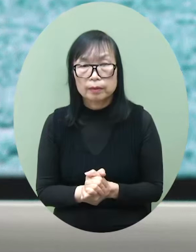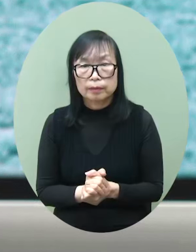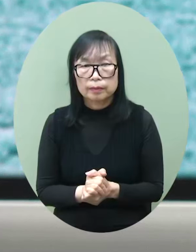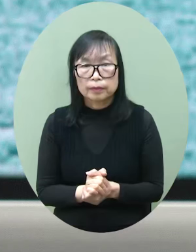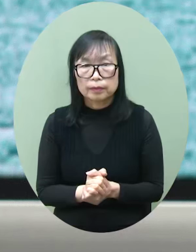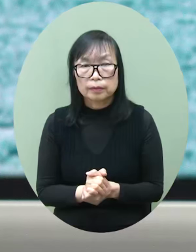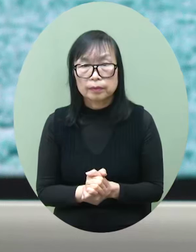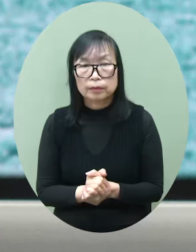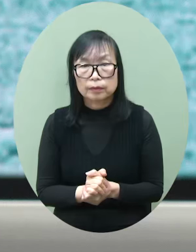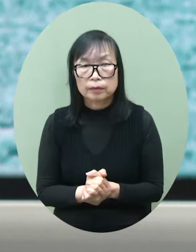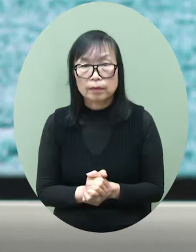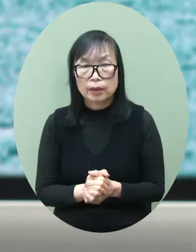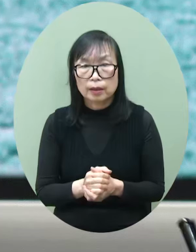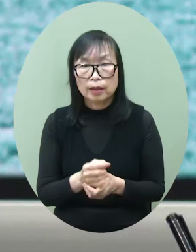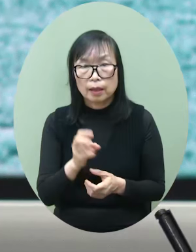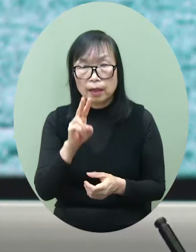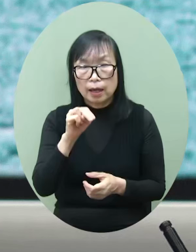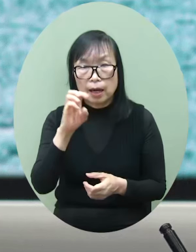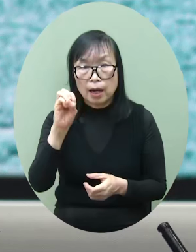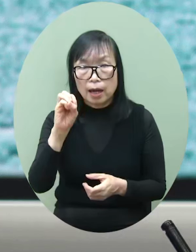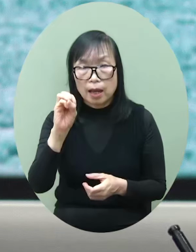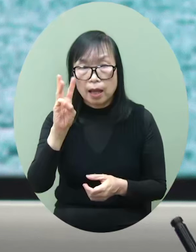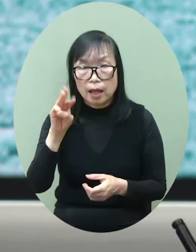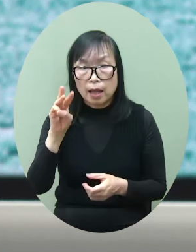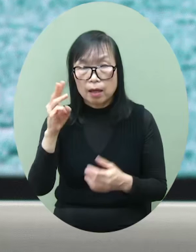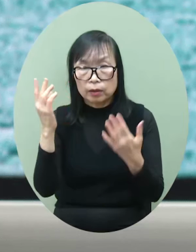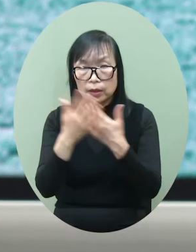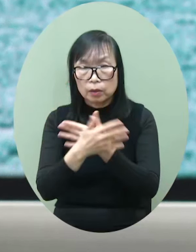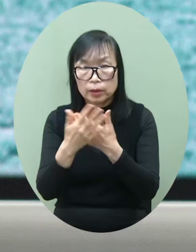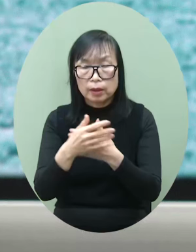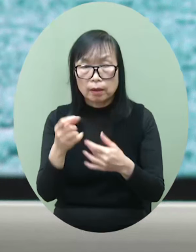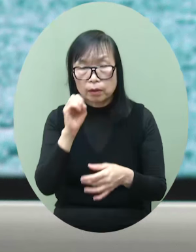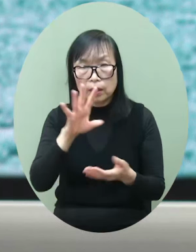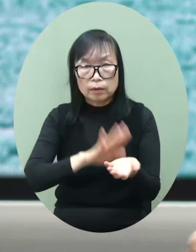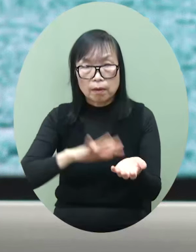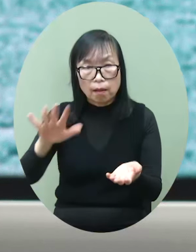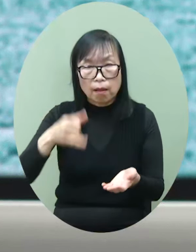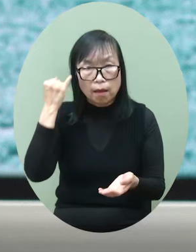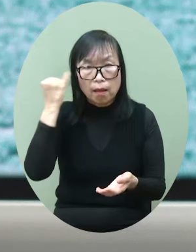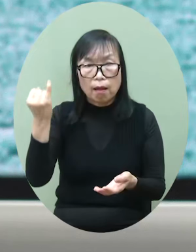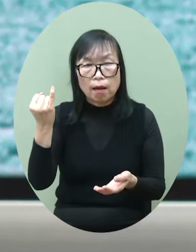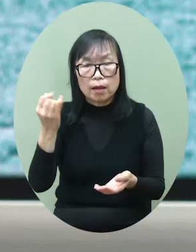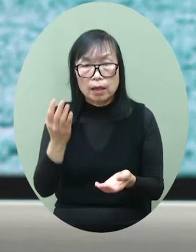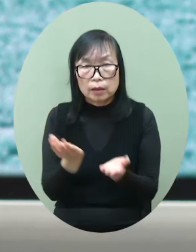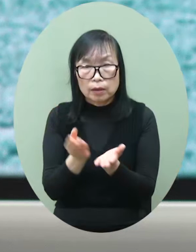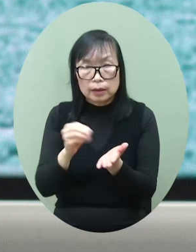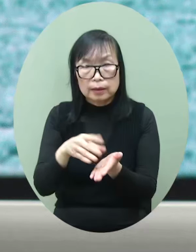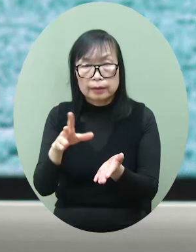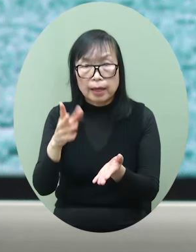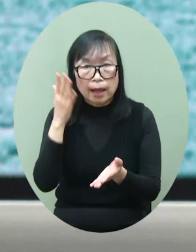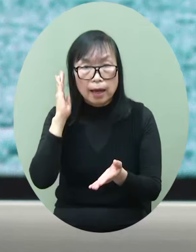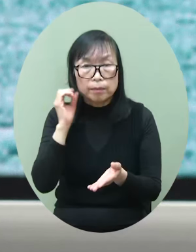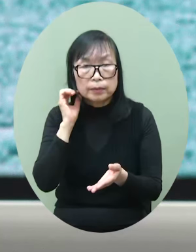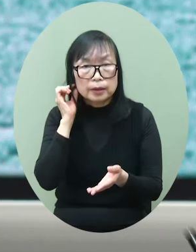of the TV First I wanted ask the fact that the information